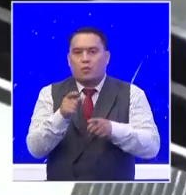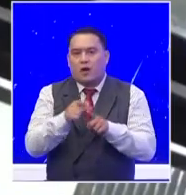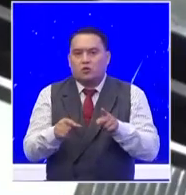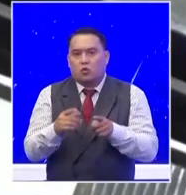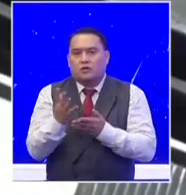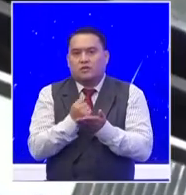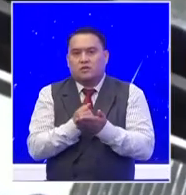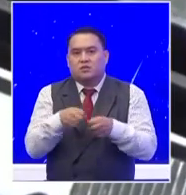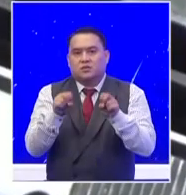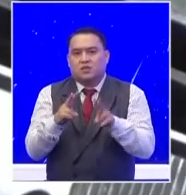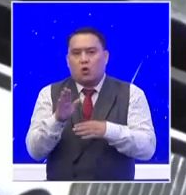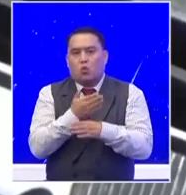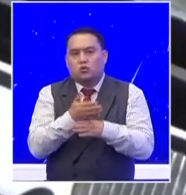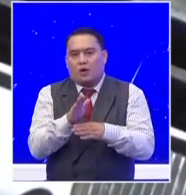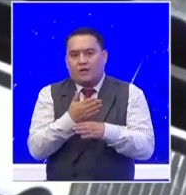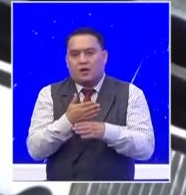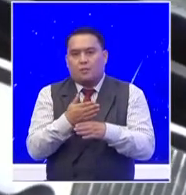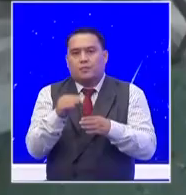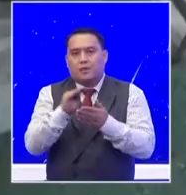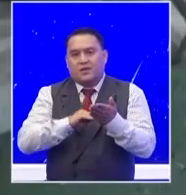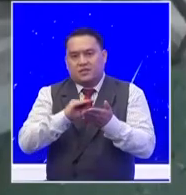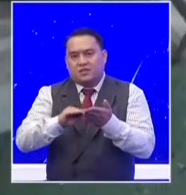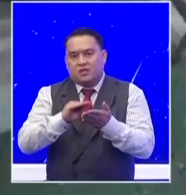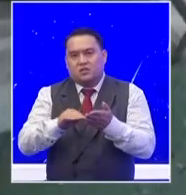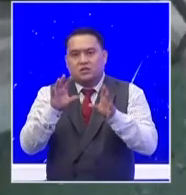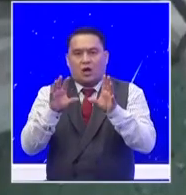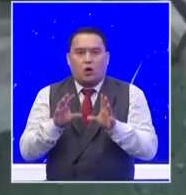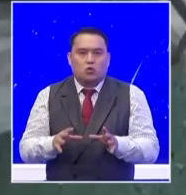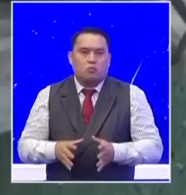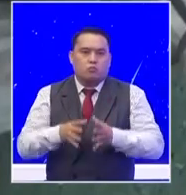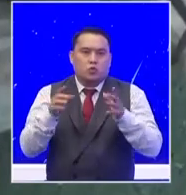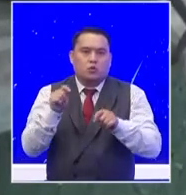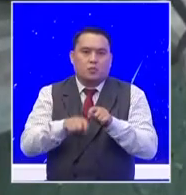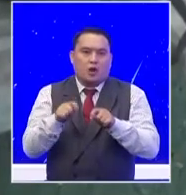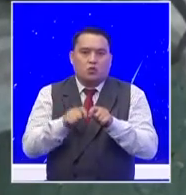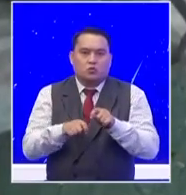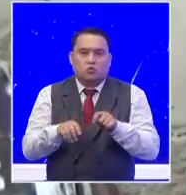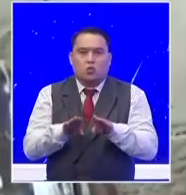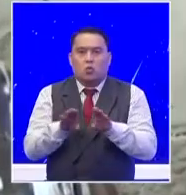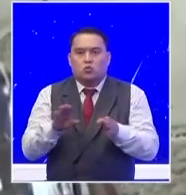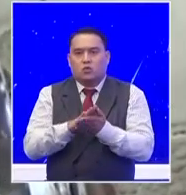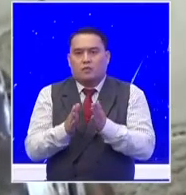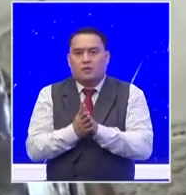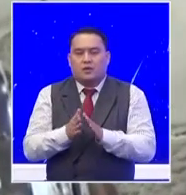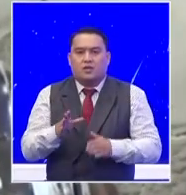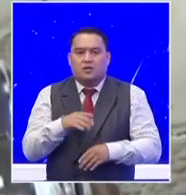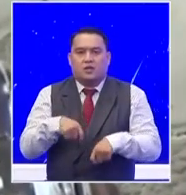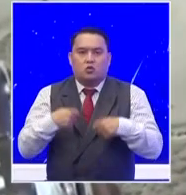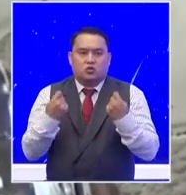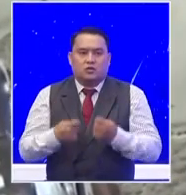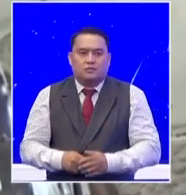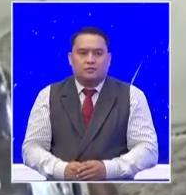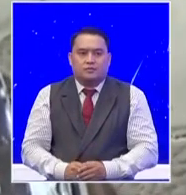должны храниться в специальных условиях, прописанных в законе. Почти у большинства проверяемых неукоснительные условия, увы, были нарушены.